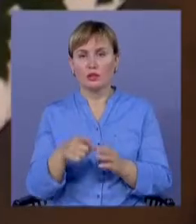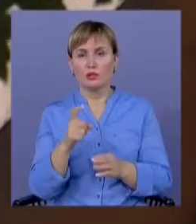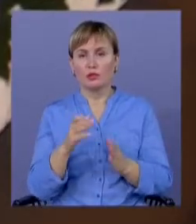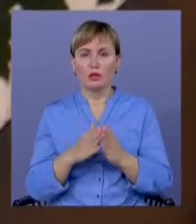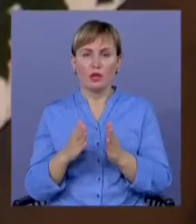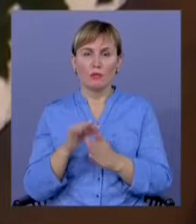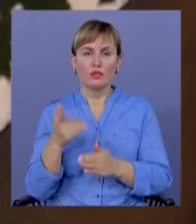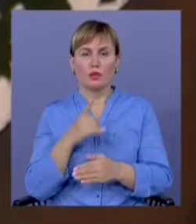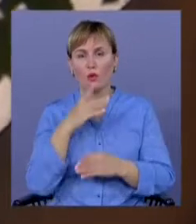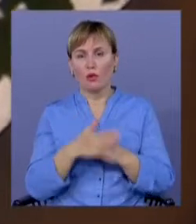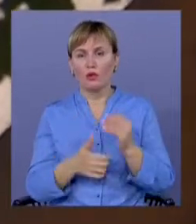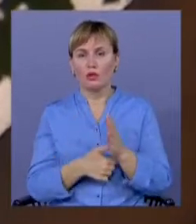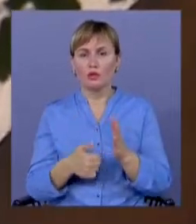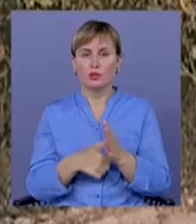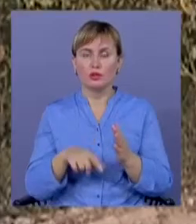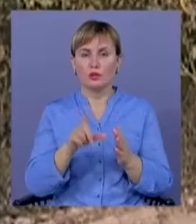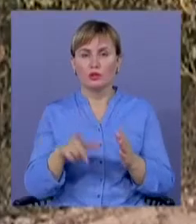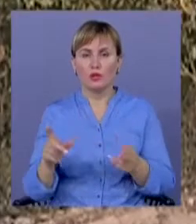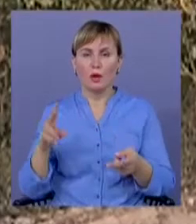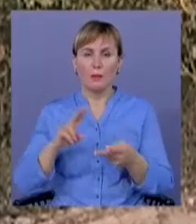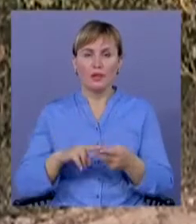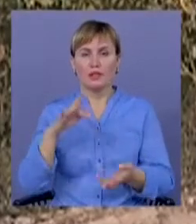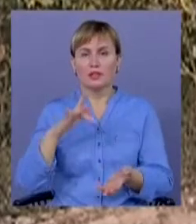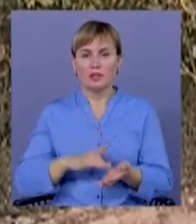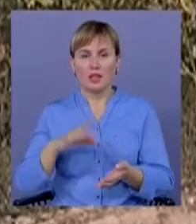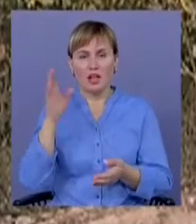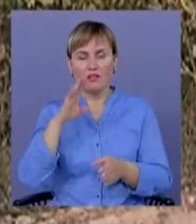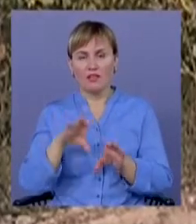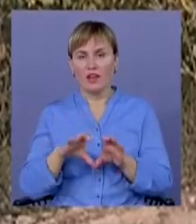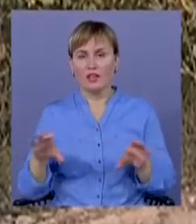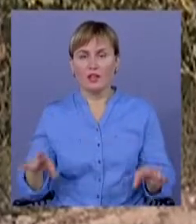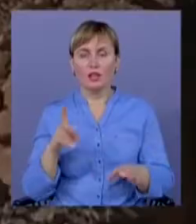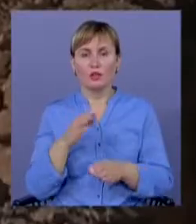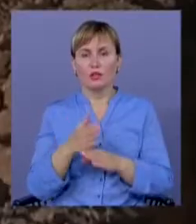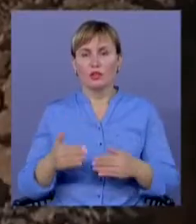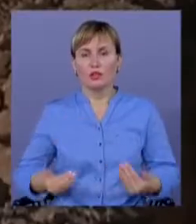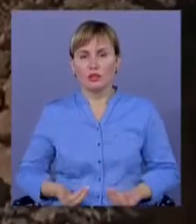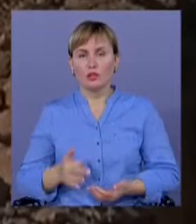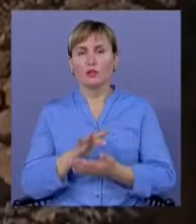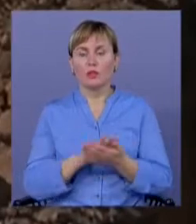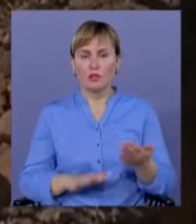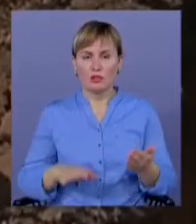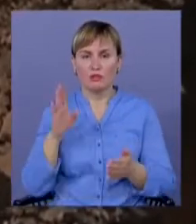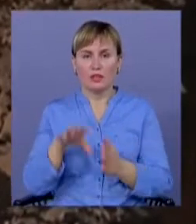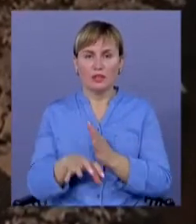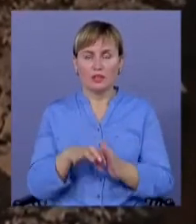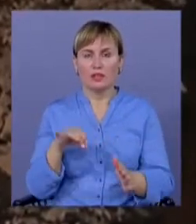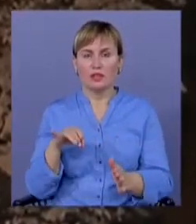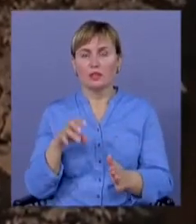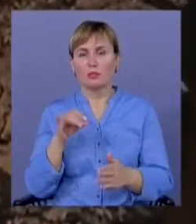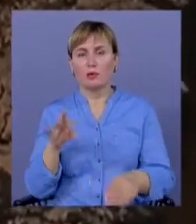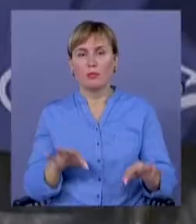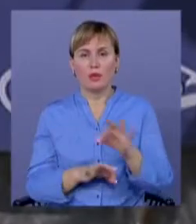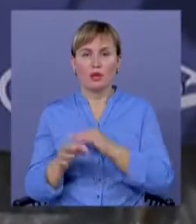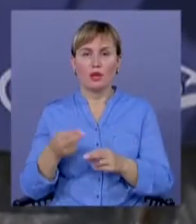домов. Из них около 600 абонентов подключены к центральному водоснабжению. Но часть жителей продолжают качать воду из скважин. По